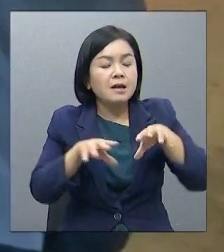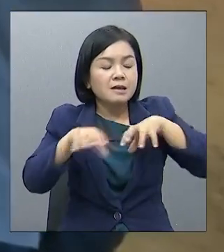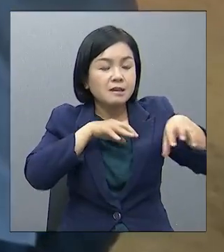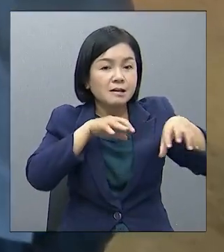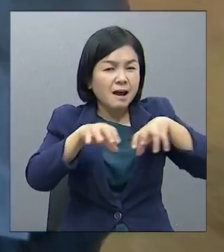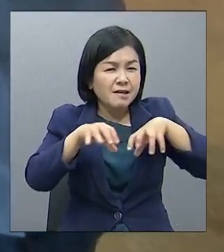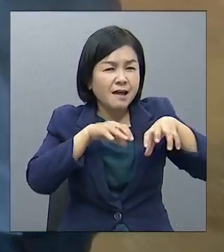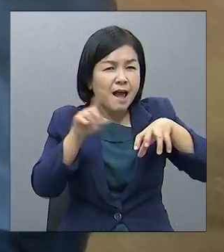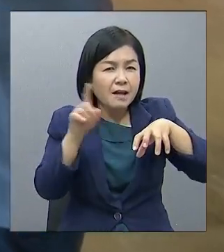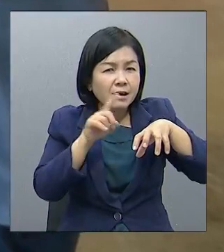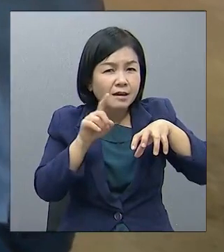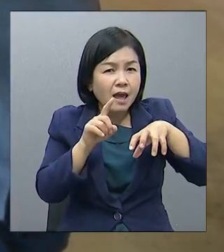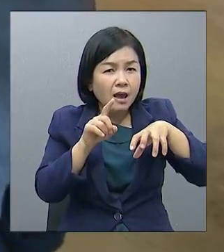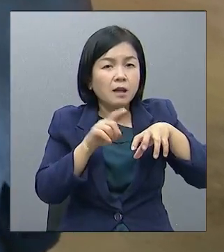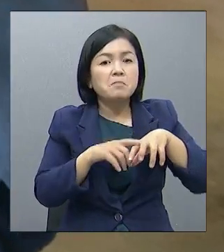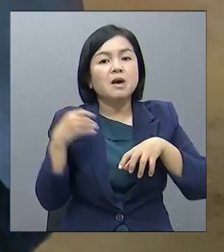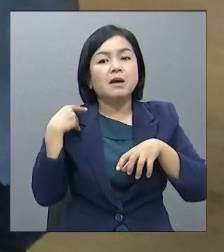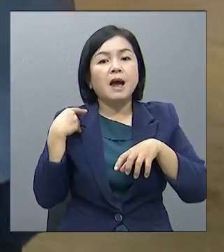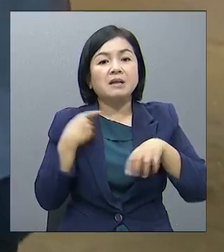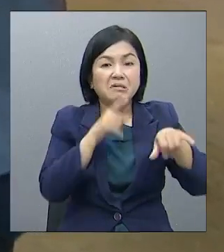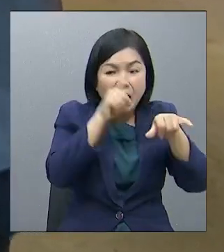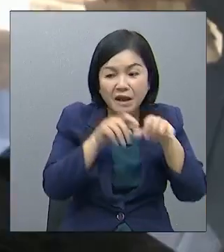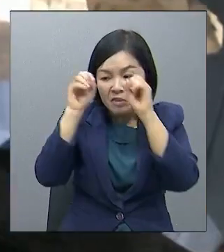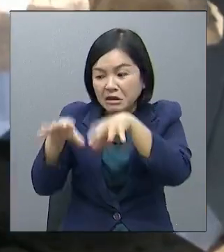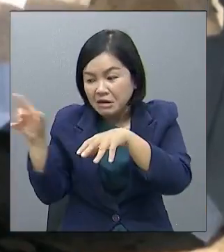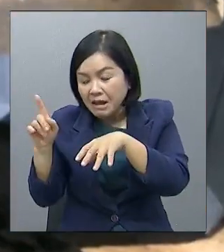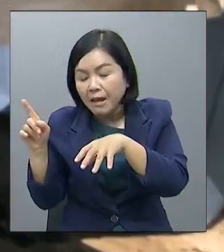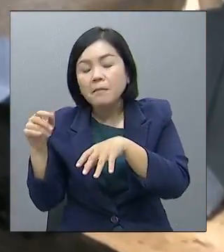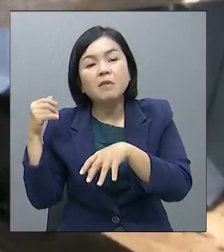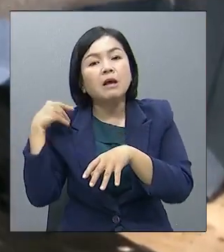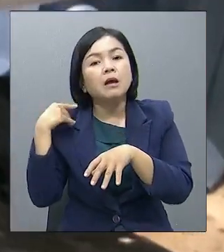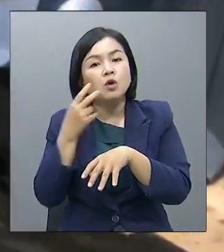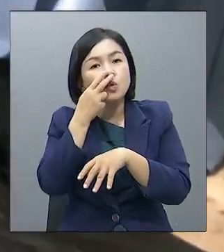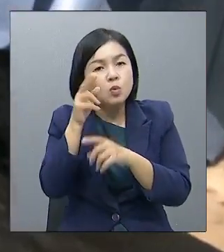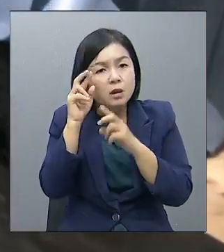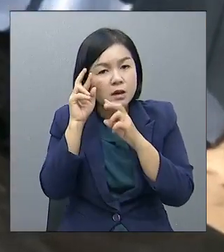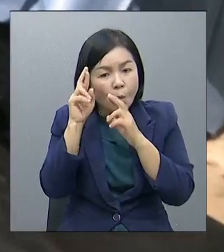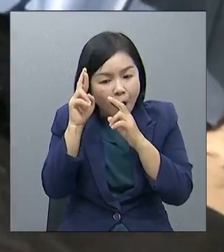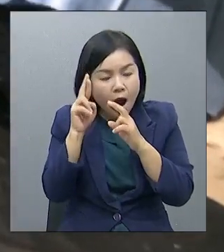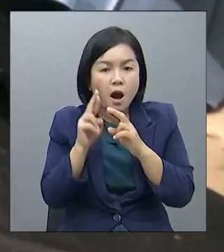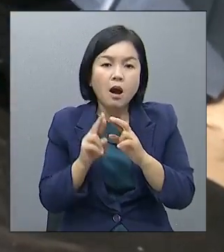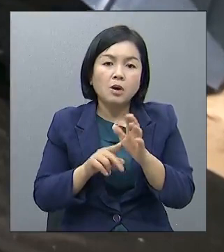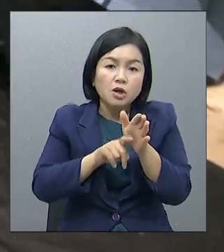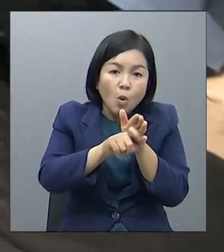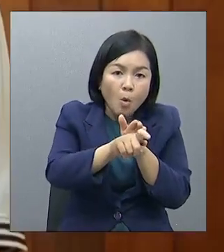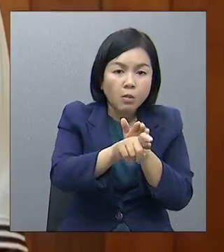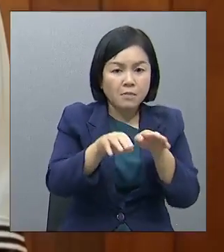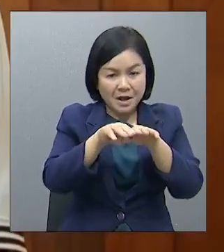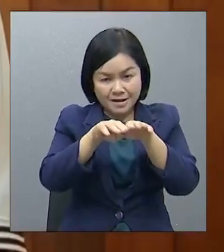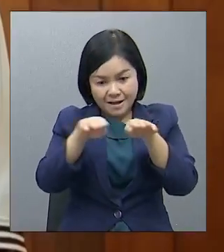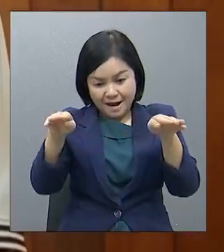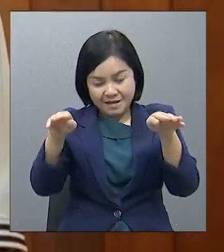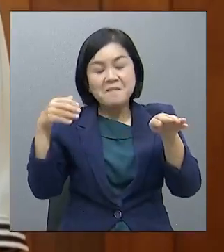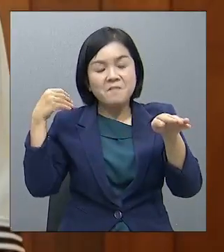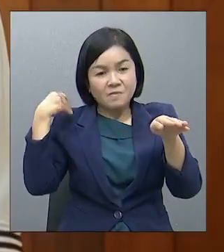การทิ้งซากสัตว์รวมถึงในเรื่องของการติดตามเฝ้าระวังในเรื่องของโรคระบาดการมีมาตรฐานตรงนี้มัน